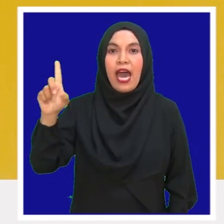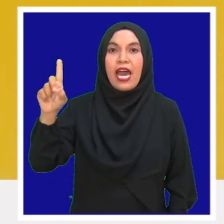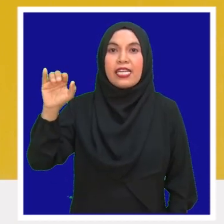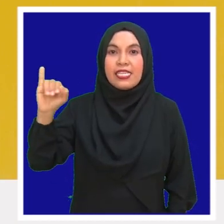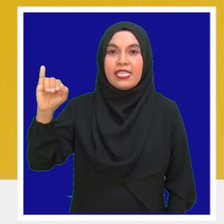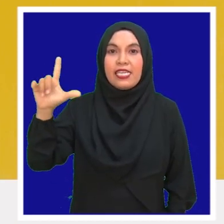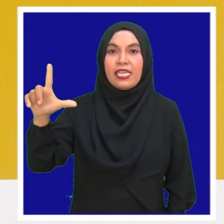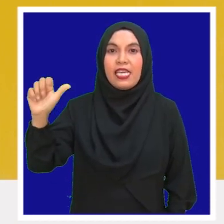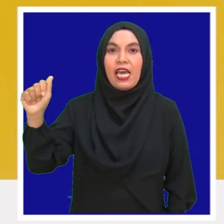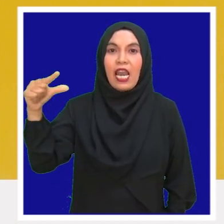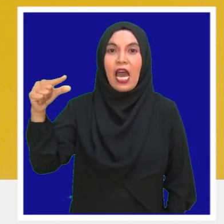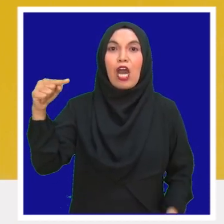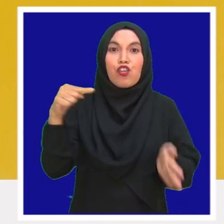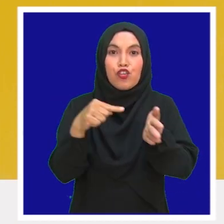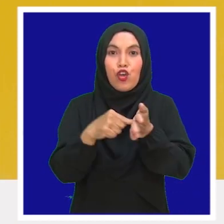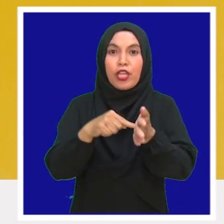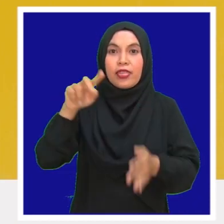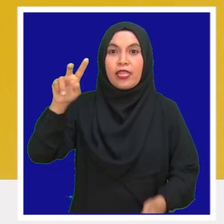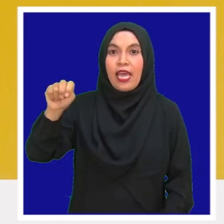ptsp.badila.net,